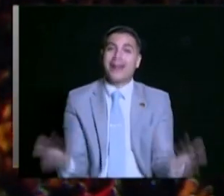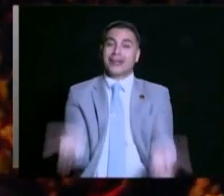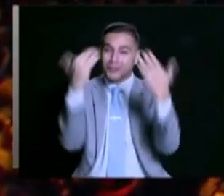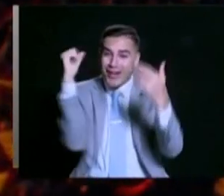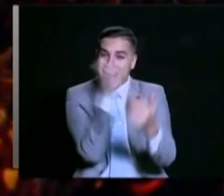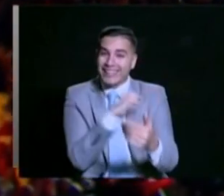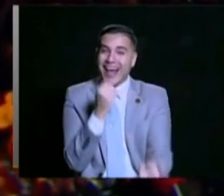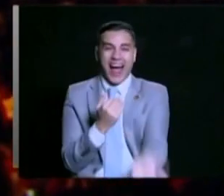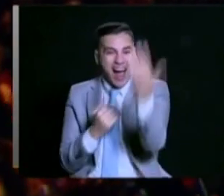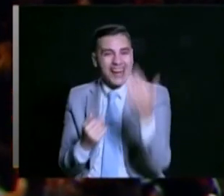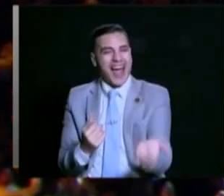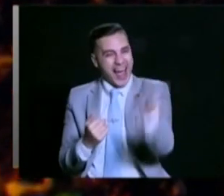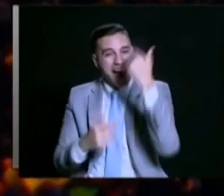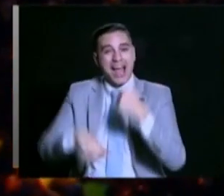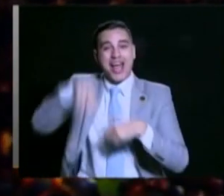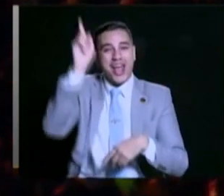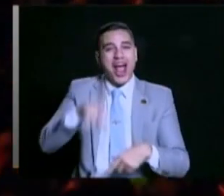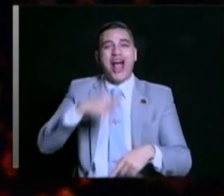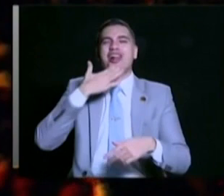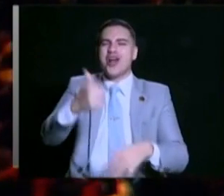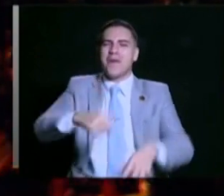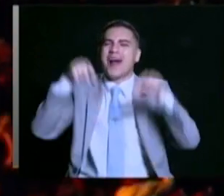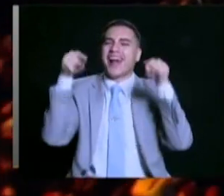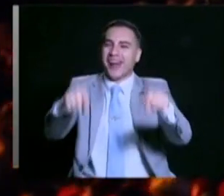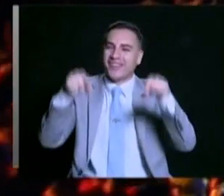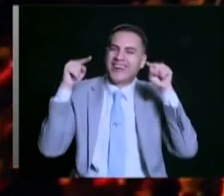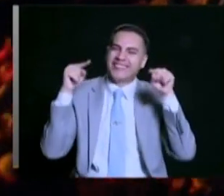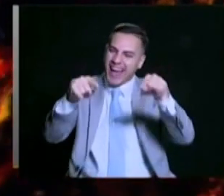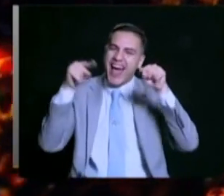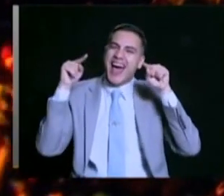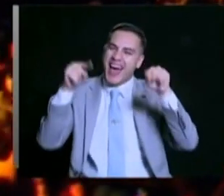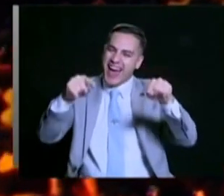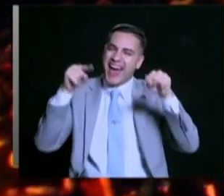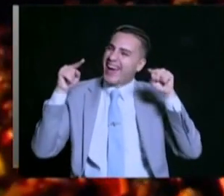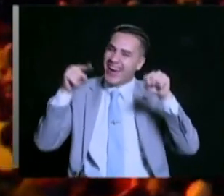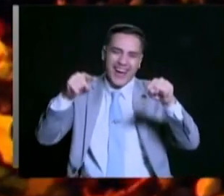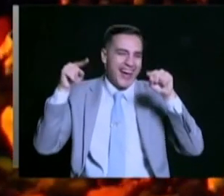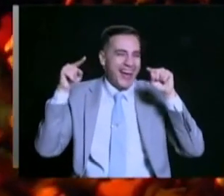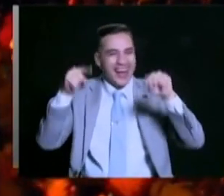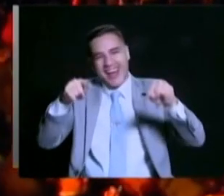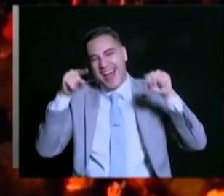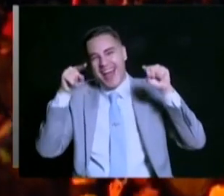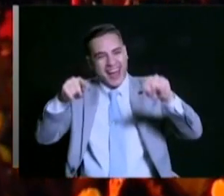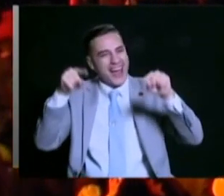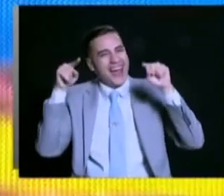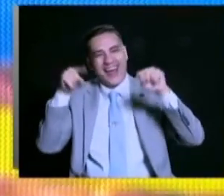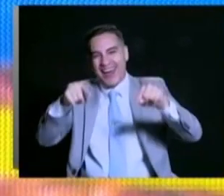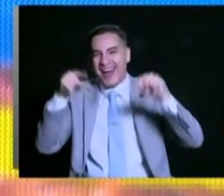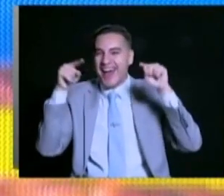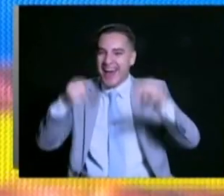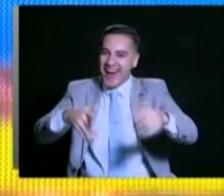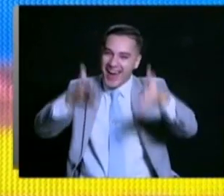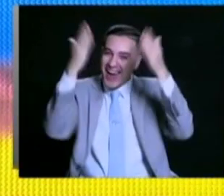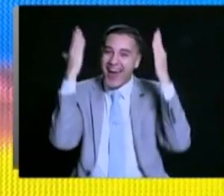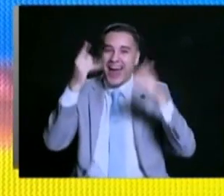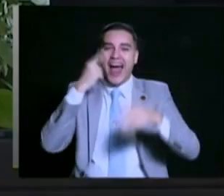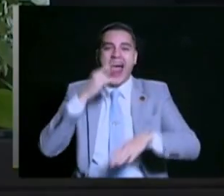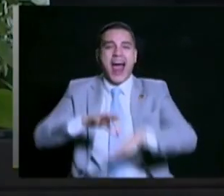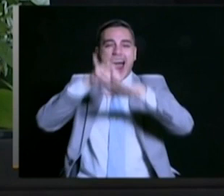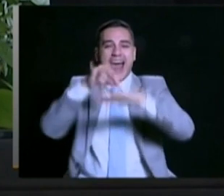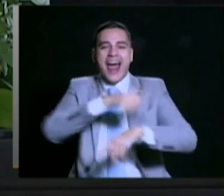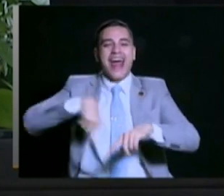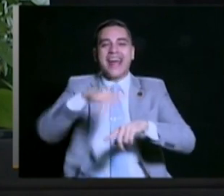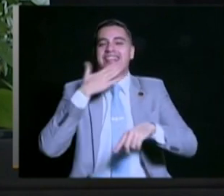الى المصريين كلهم محتاج ان انا اقول ان الاعلام المصري دور مهم جدا في